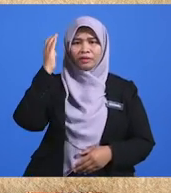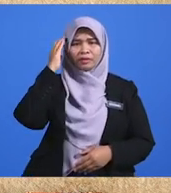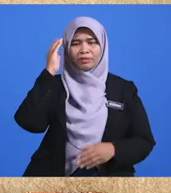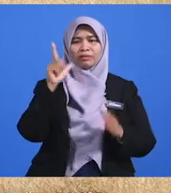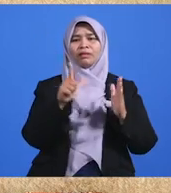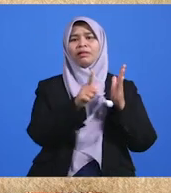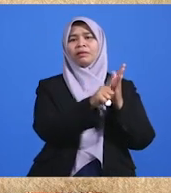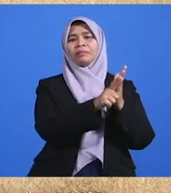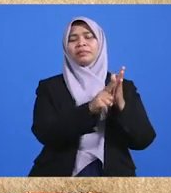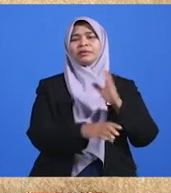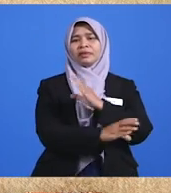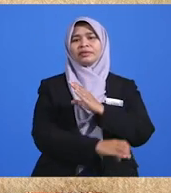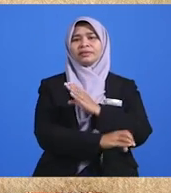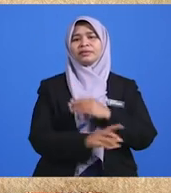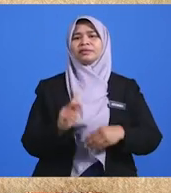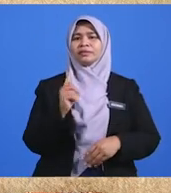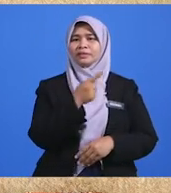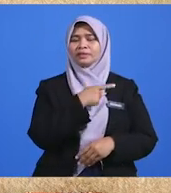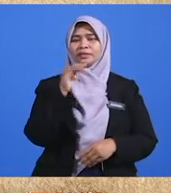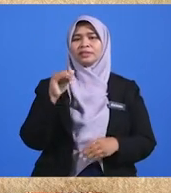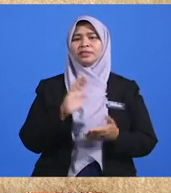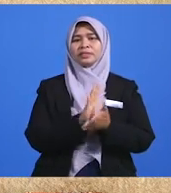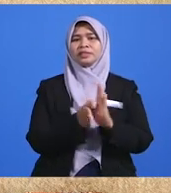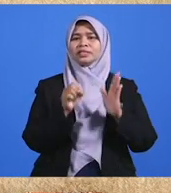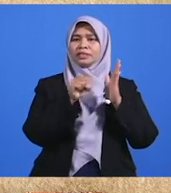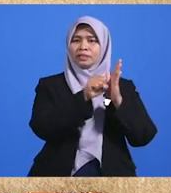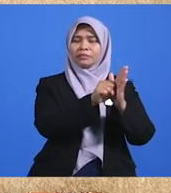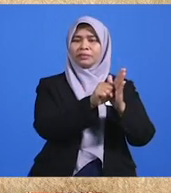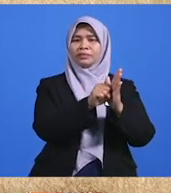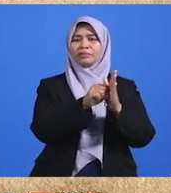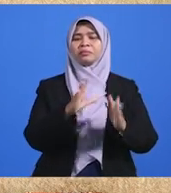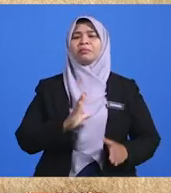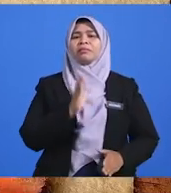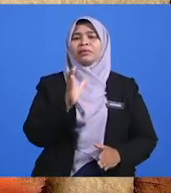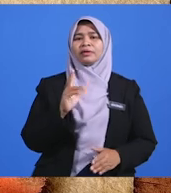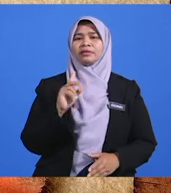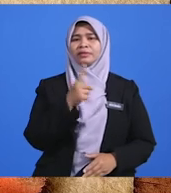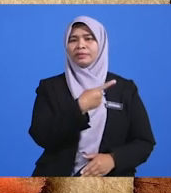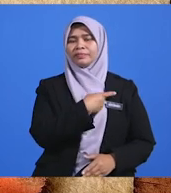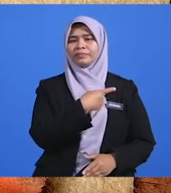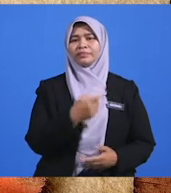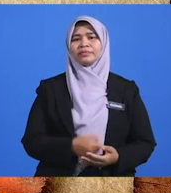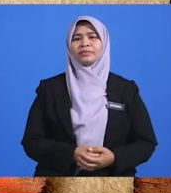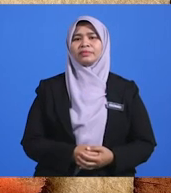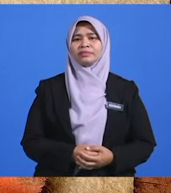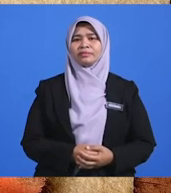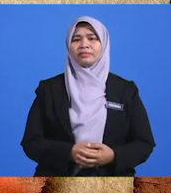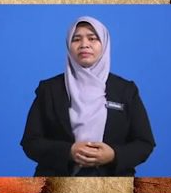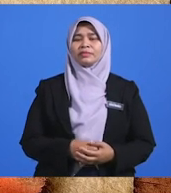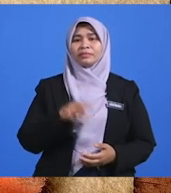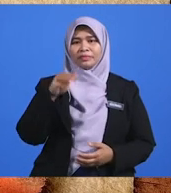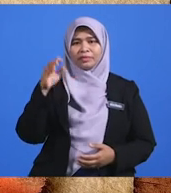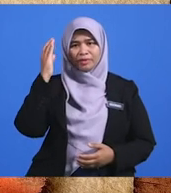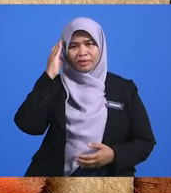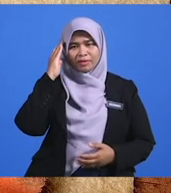lambang negara di negara kita yang menjadi simbol kemegahan kita di mata dunia. Adakah murid-murid tahu